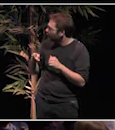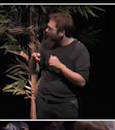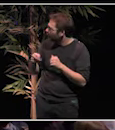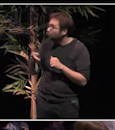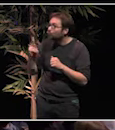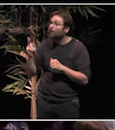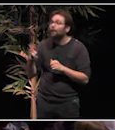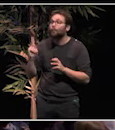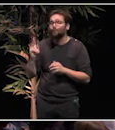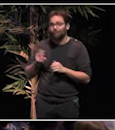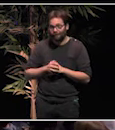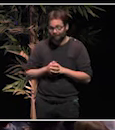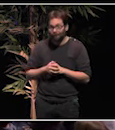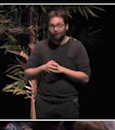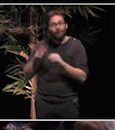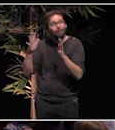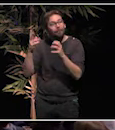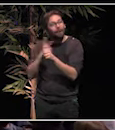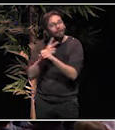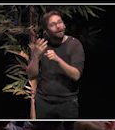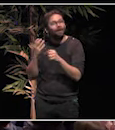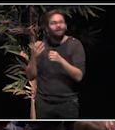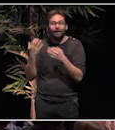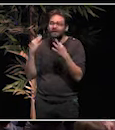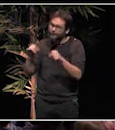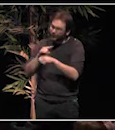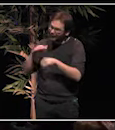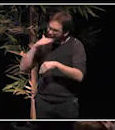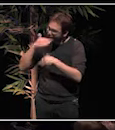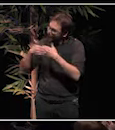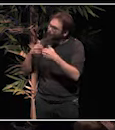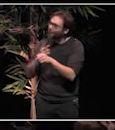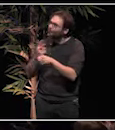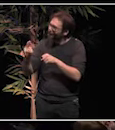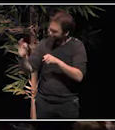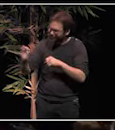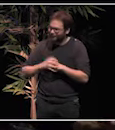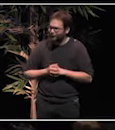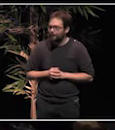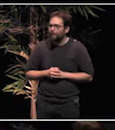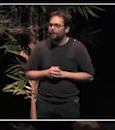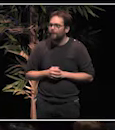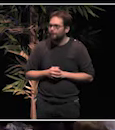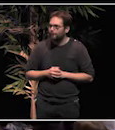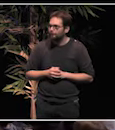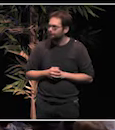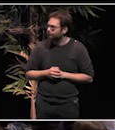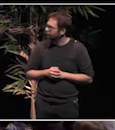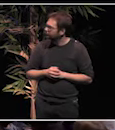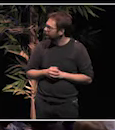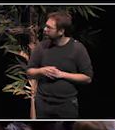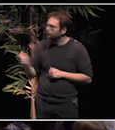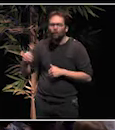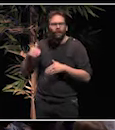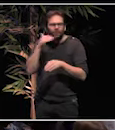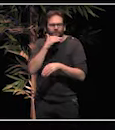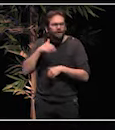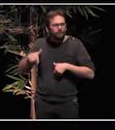Un petit peu plus, mais vous n'étiez pas loin. Hein. On peut l'applaudir, s'il vous plaît, parce que c'est pas mal. C'était rapide, hein, ça calcule vite. Donc, à cette vitesse, je vais vous